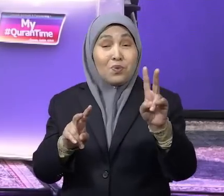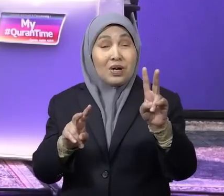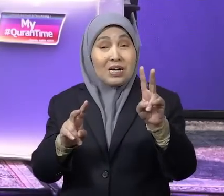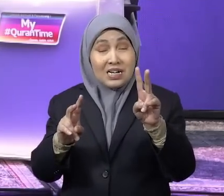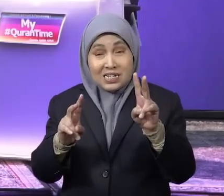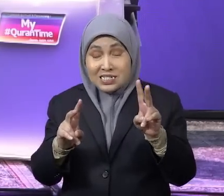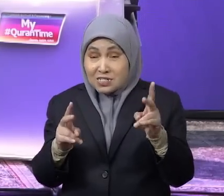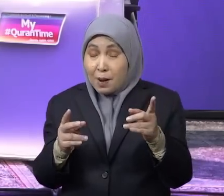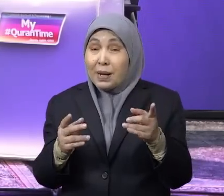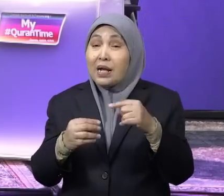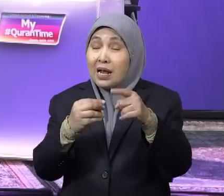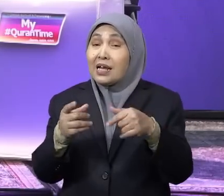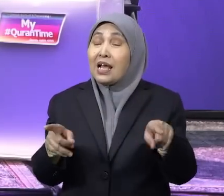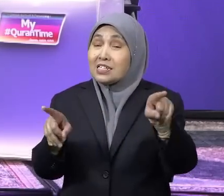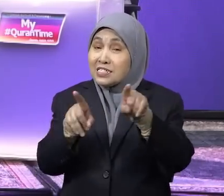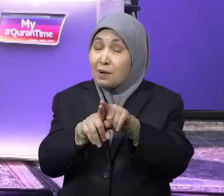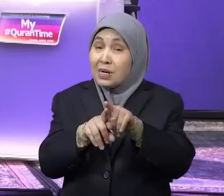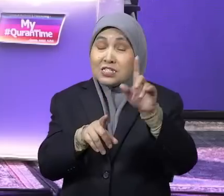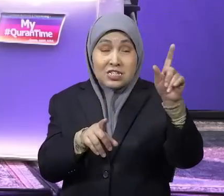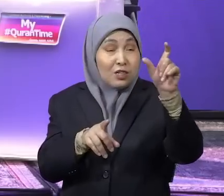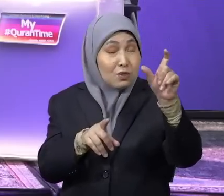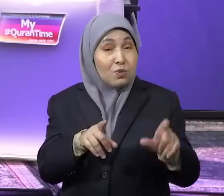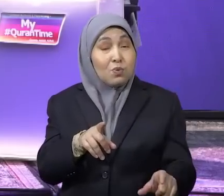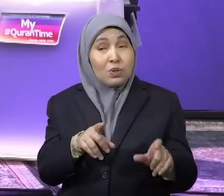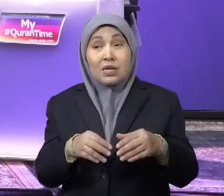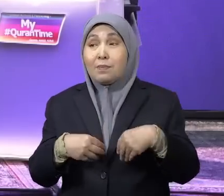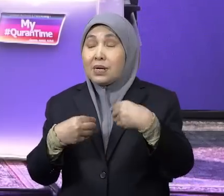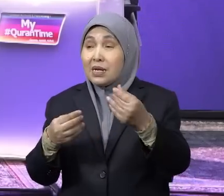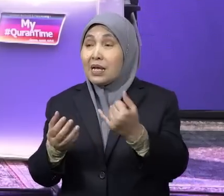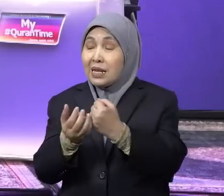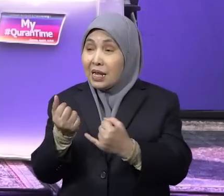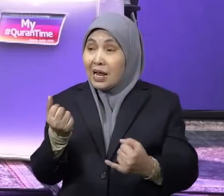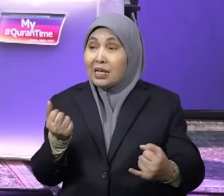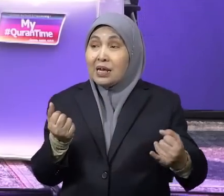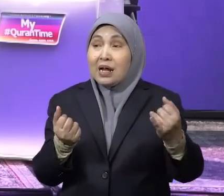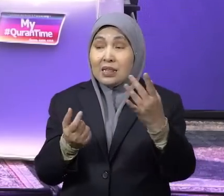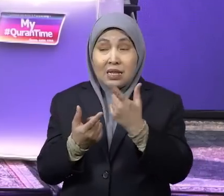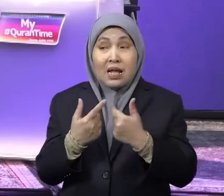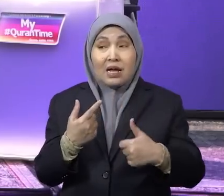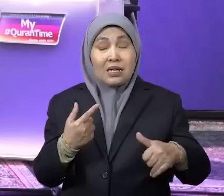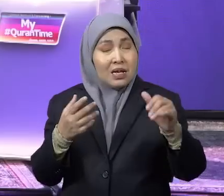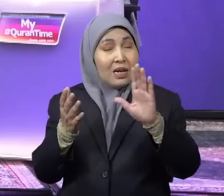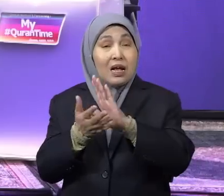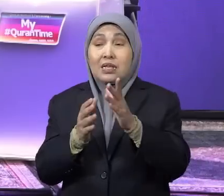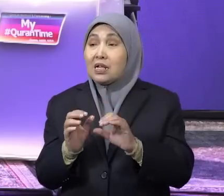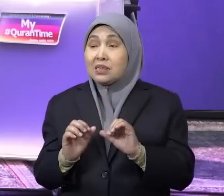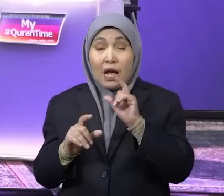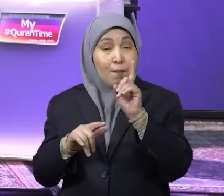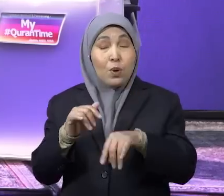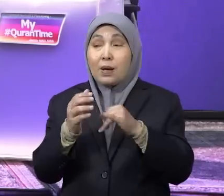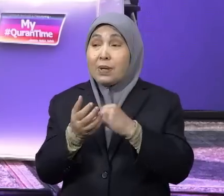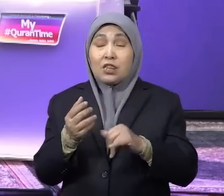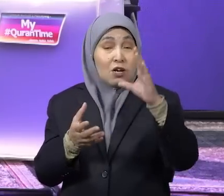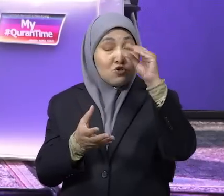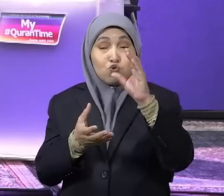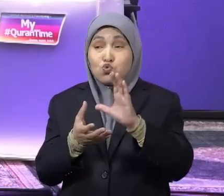yang yang sama mirip. Betul. Satu adalah insiden diberikan kelahiran daripada keadaan yang dia tidak boleh melahirkan.